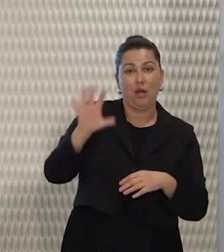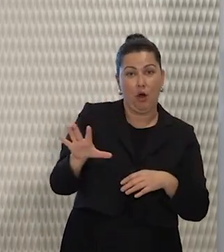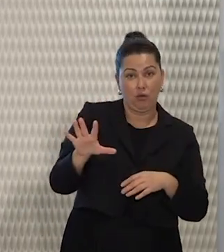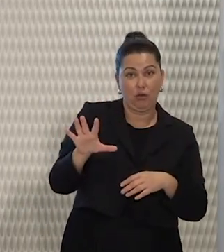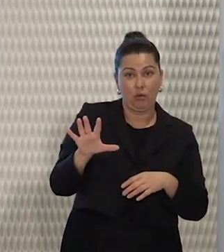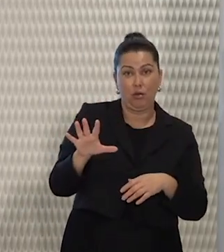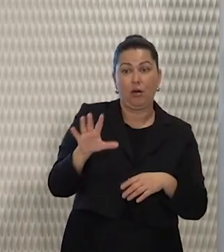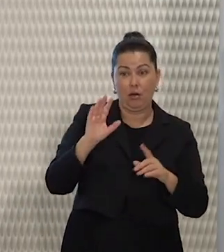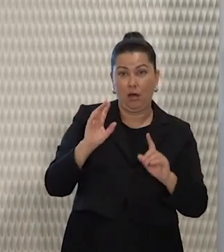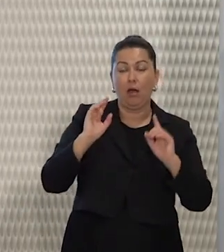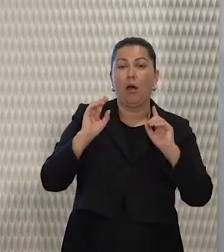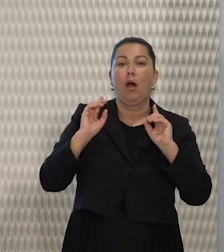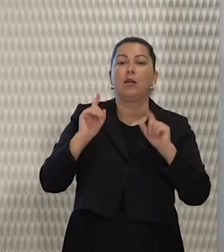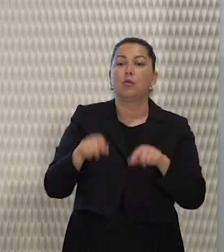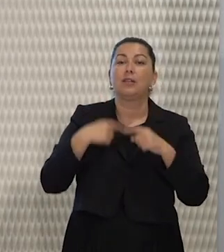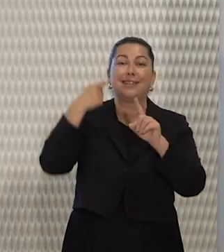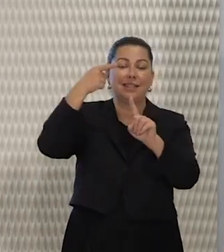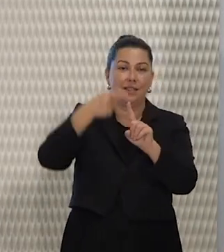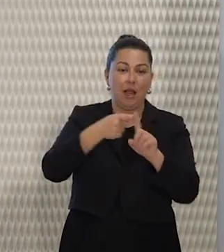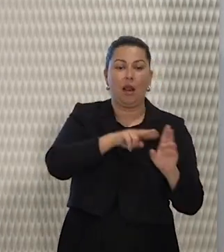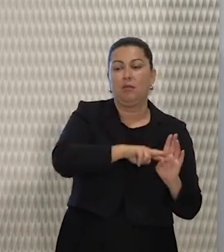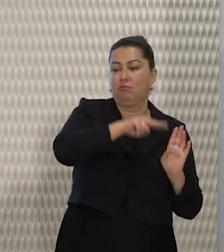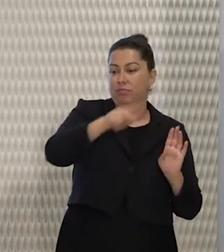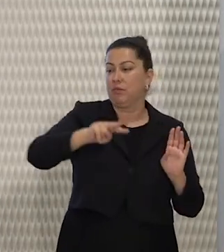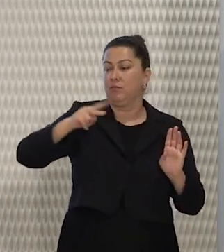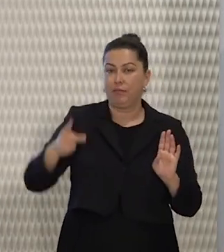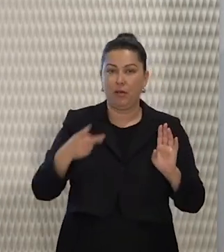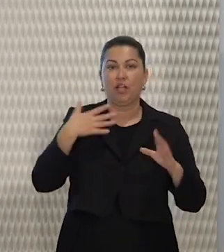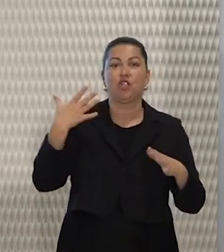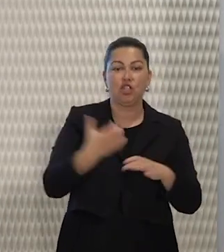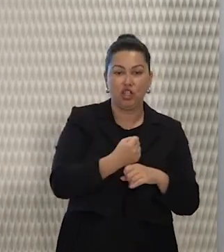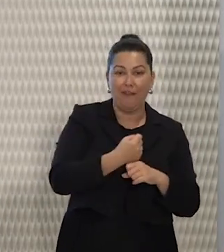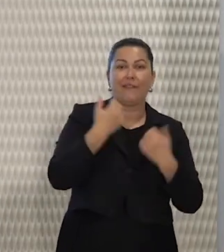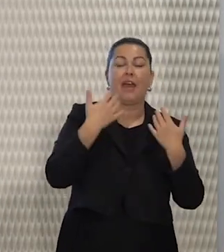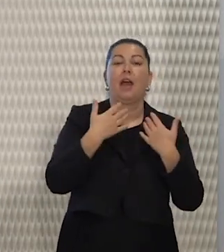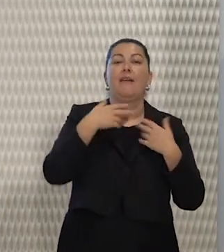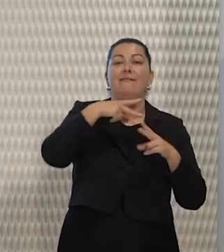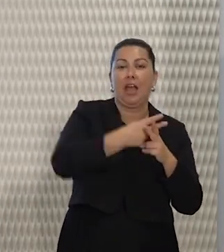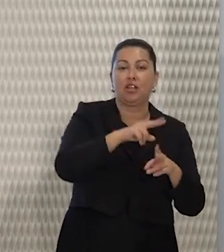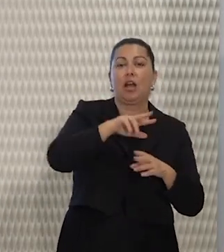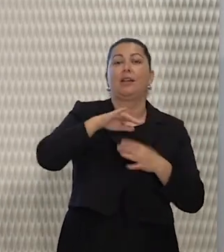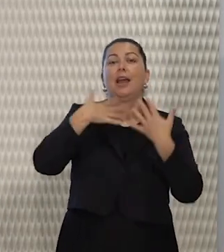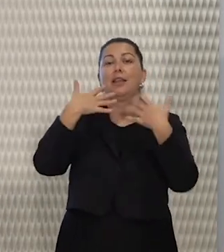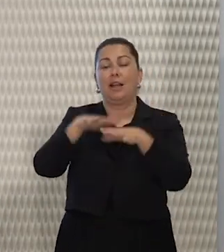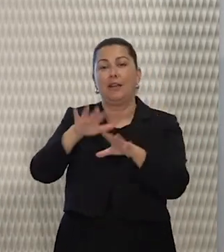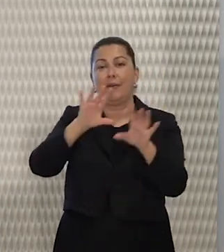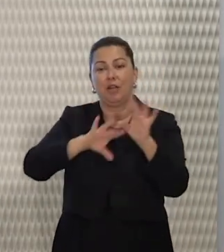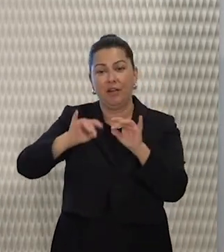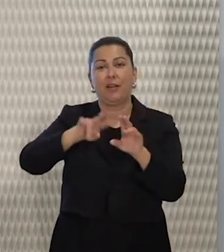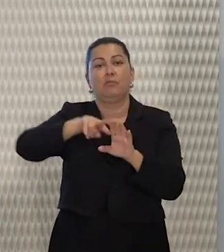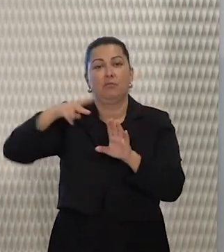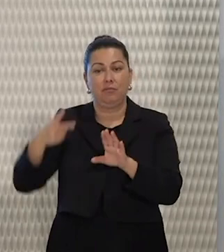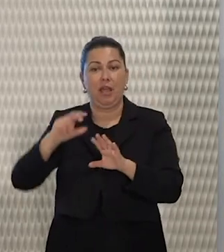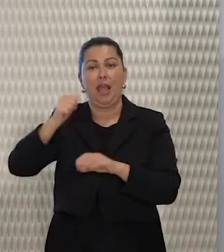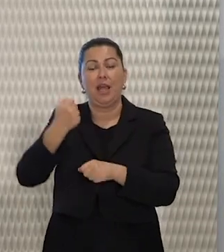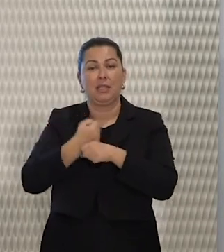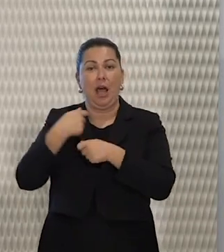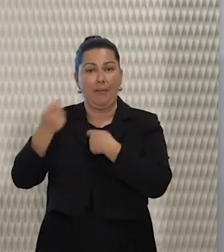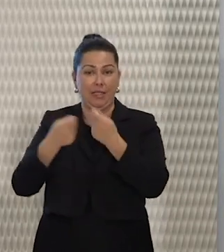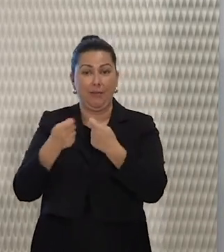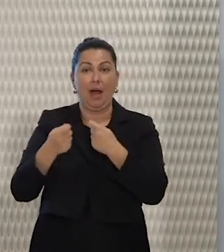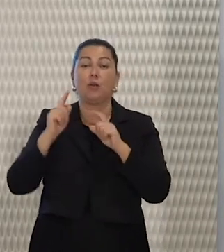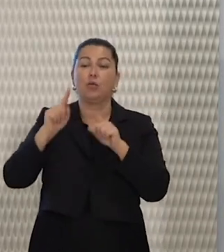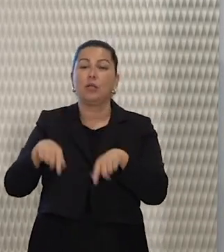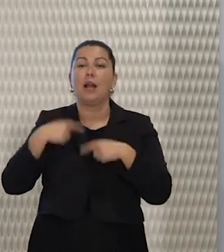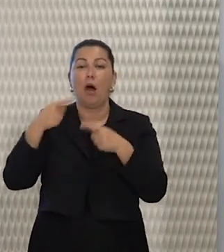den nächsten Schritt auch schaffen von der integrativen Beschäftigung in den ersten Arbeitsmarkt und da auch wieder die Sicherheit zu geben,